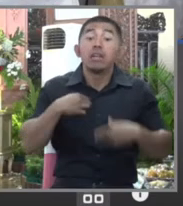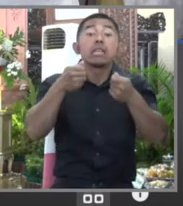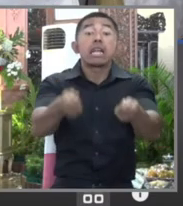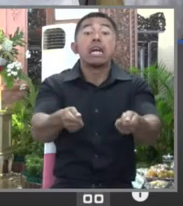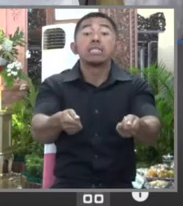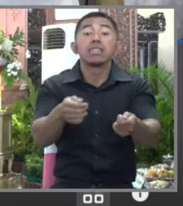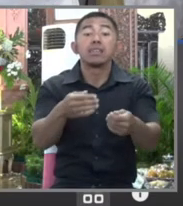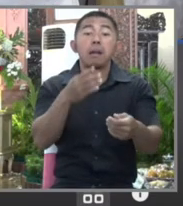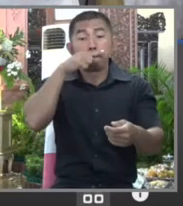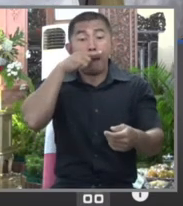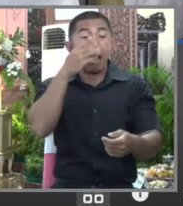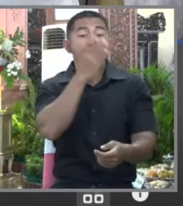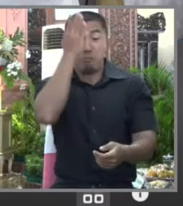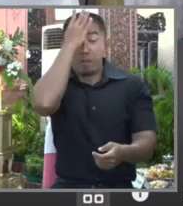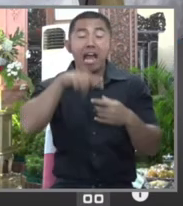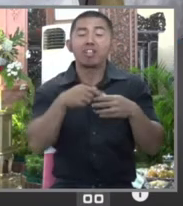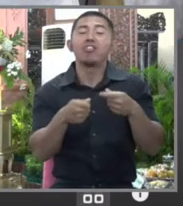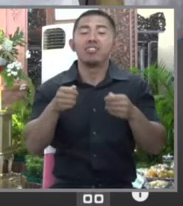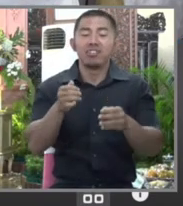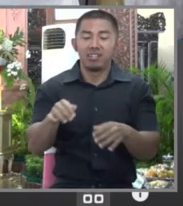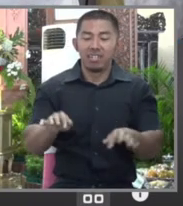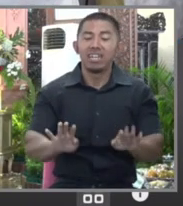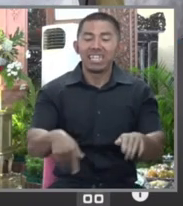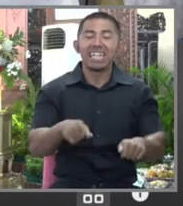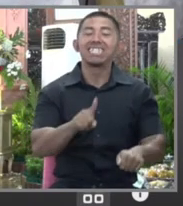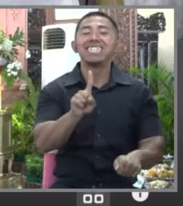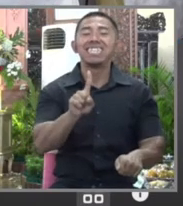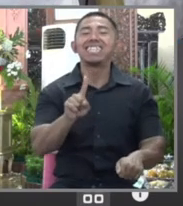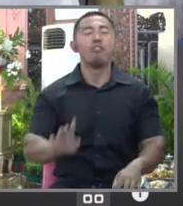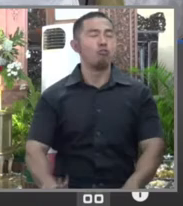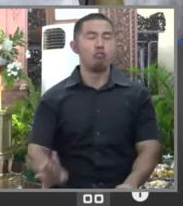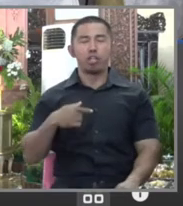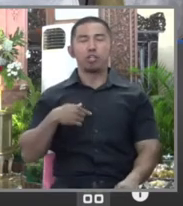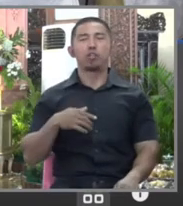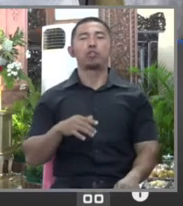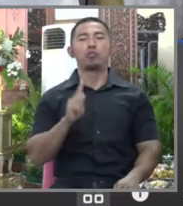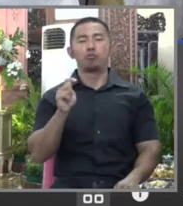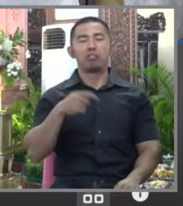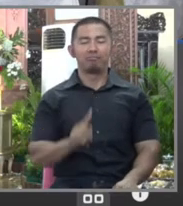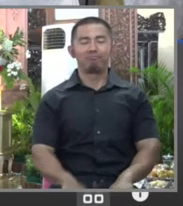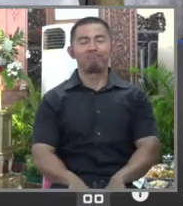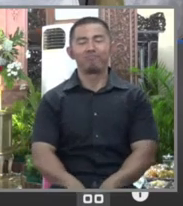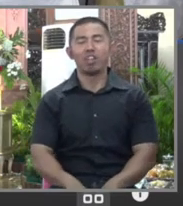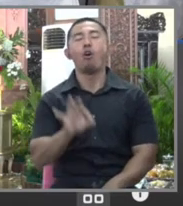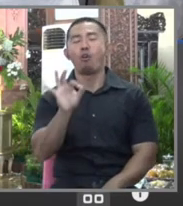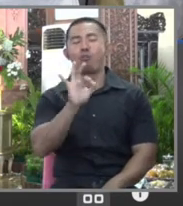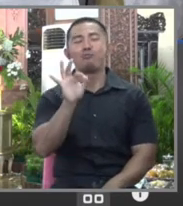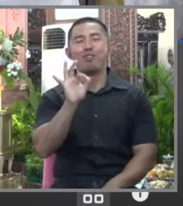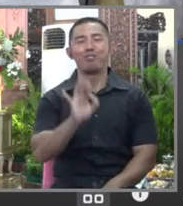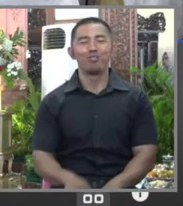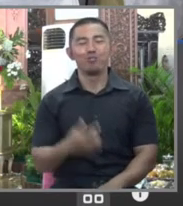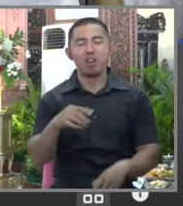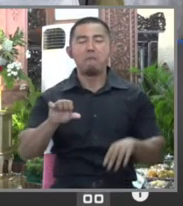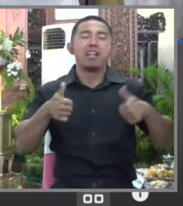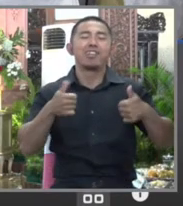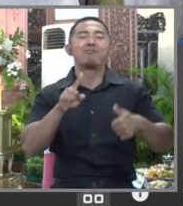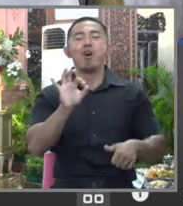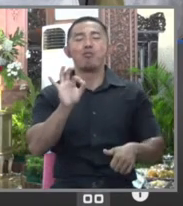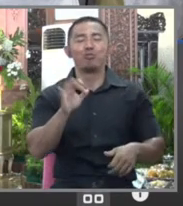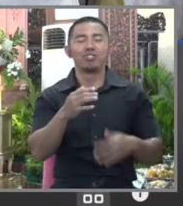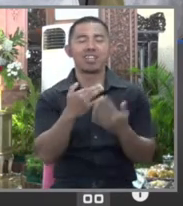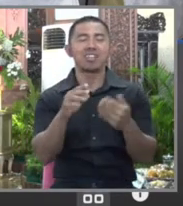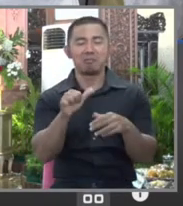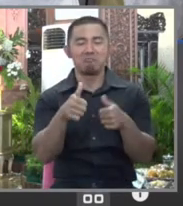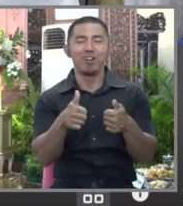penjahit dewe-dewe tumbas biar bapak oh yo HP jenenge Mandiri or other ragat